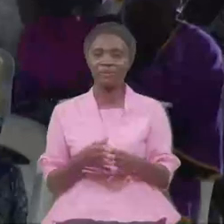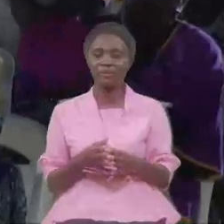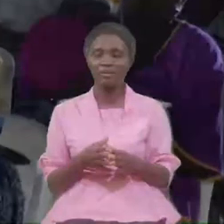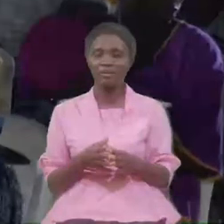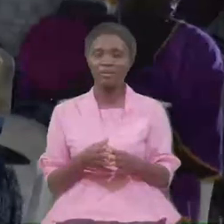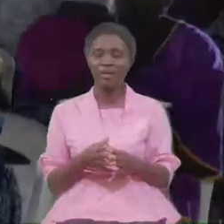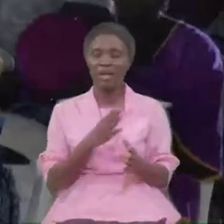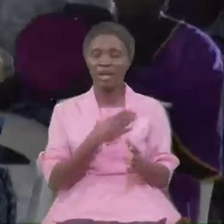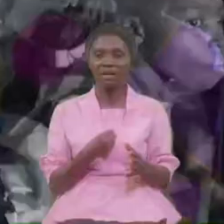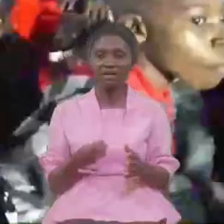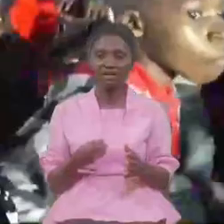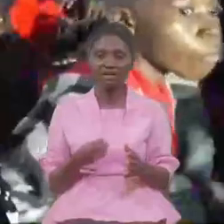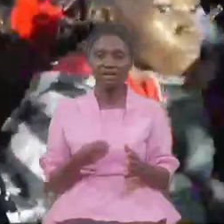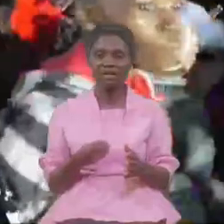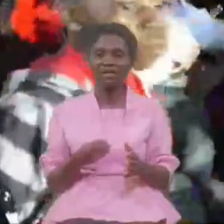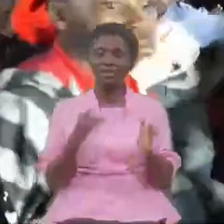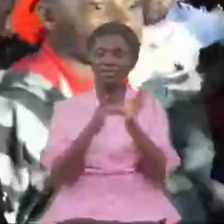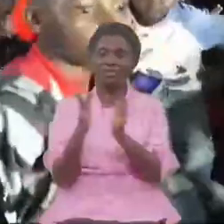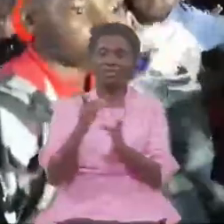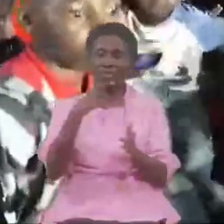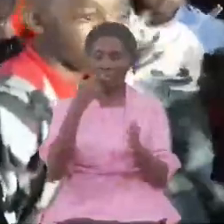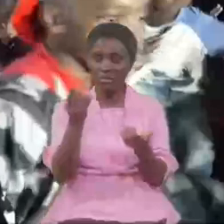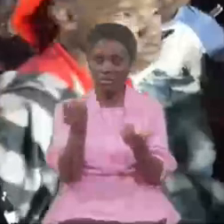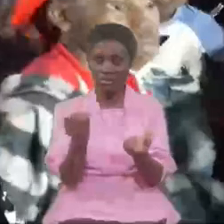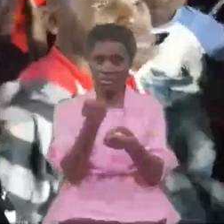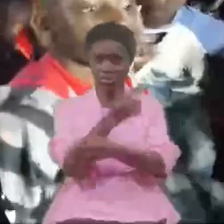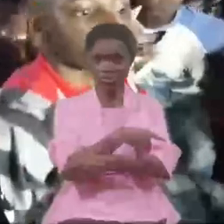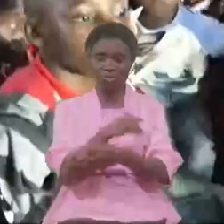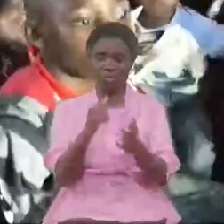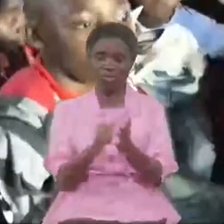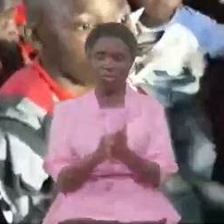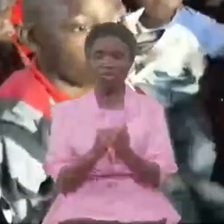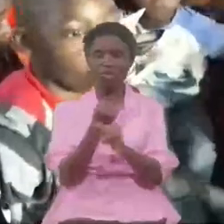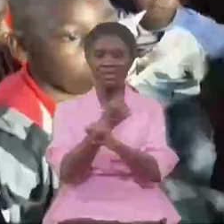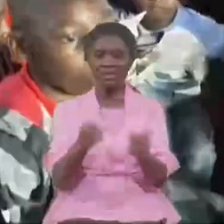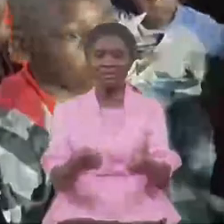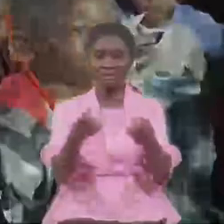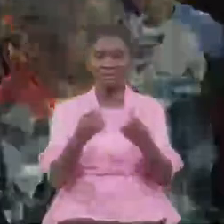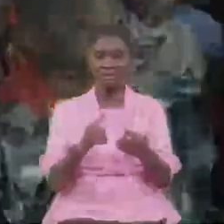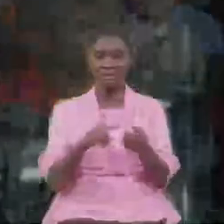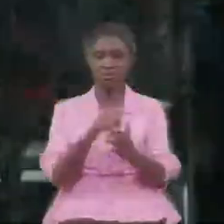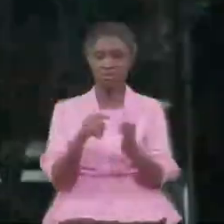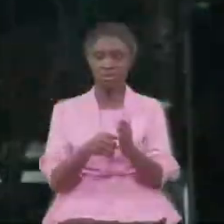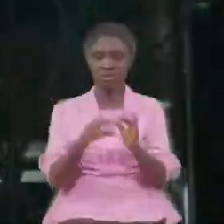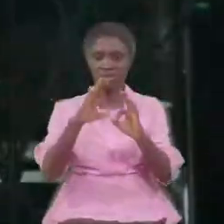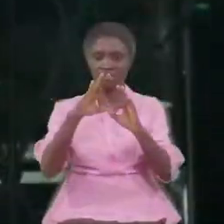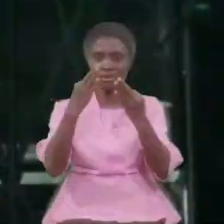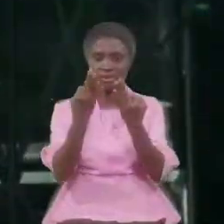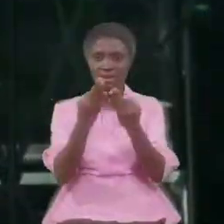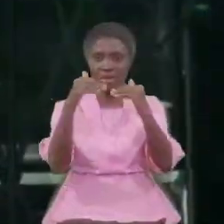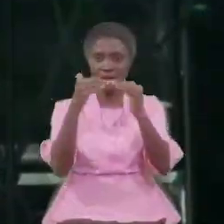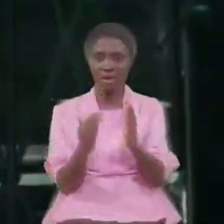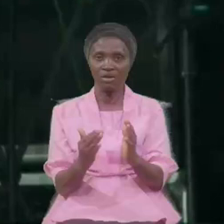Je veux entendre la voix de Jésus. Dire aujourd'hui, le salut est venu dans cette